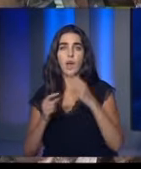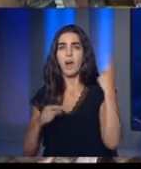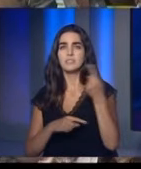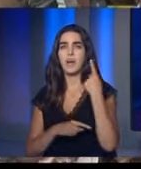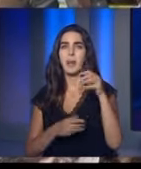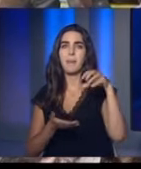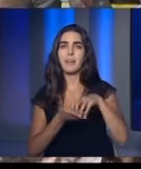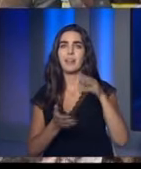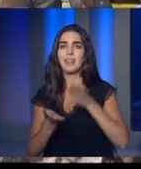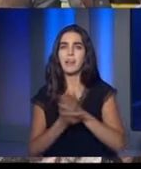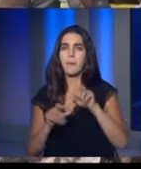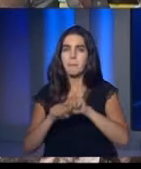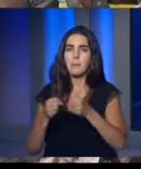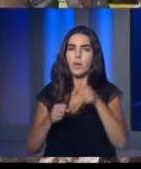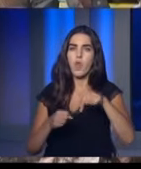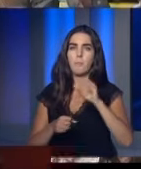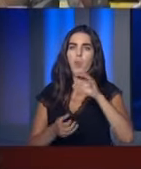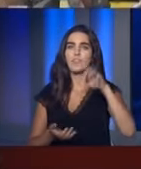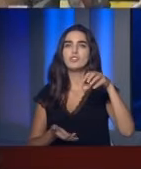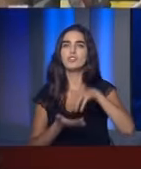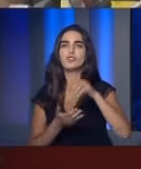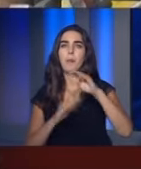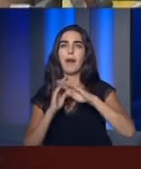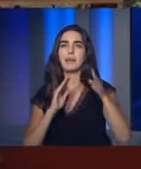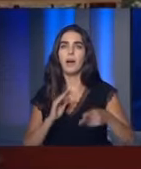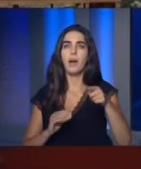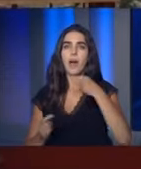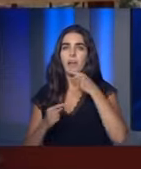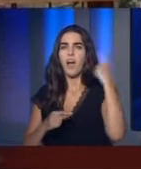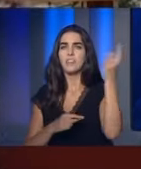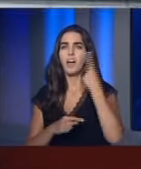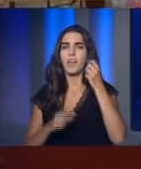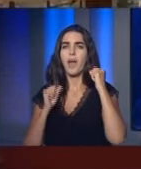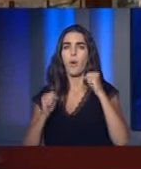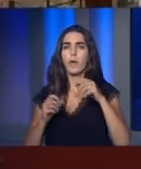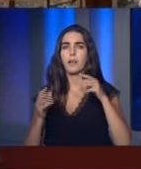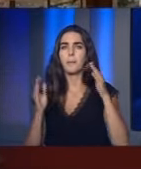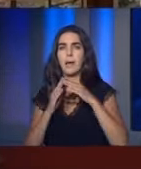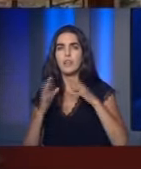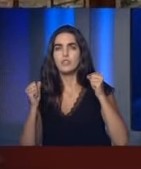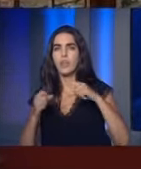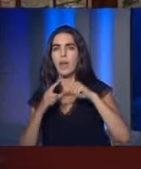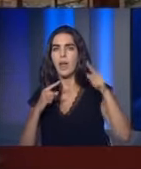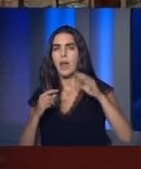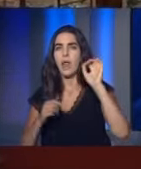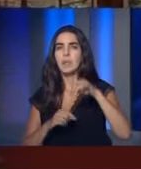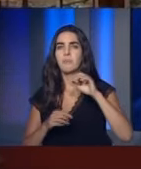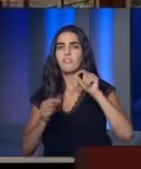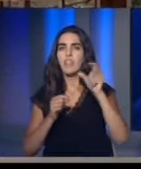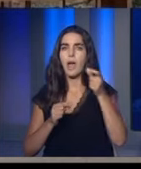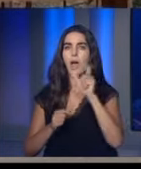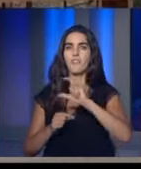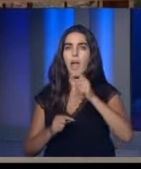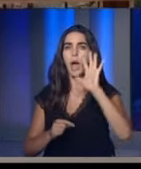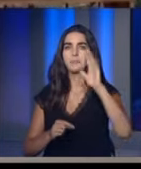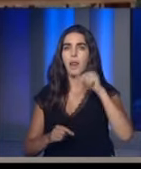يواصل الإعصار بيرل طريقه المدمر متجها نحو جامايكا، الإعصار الذي اشتدت قوته محولة